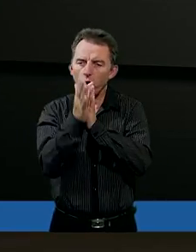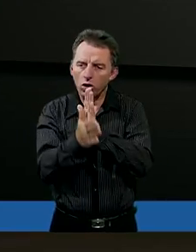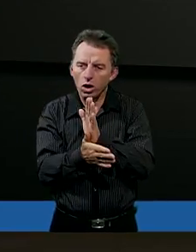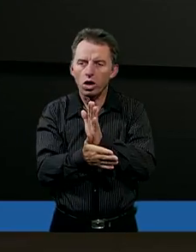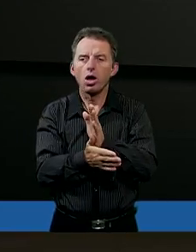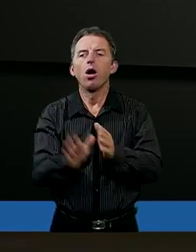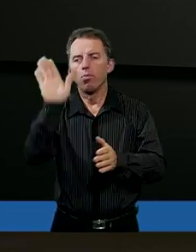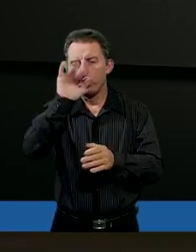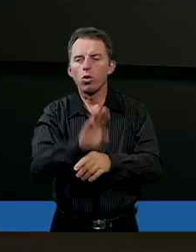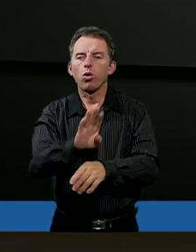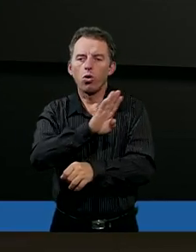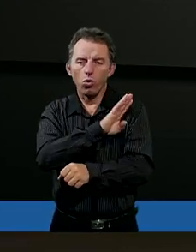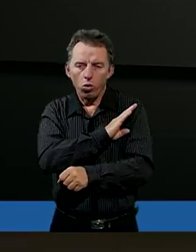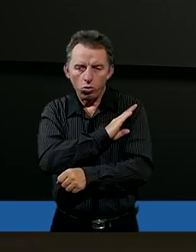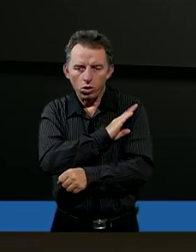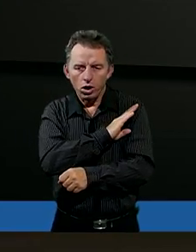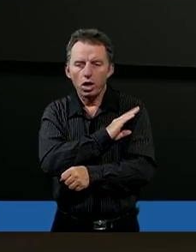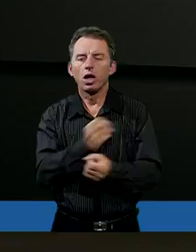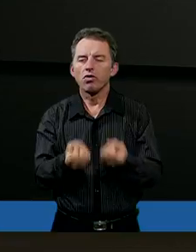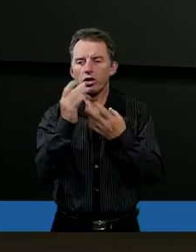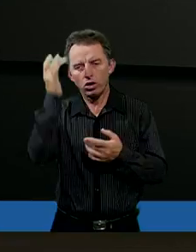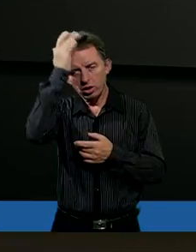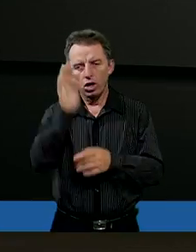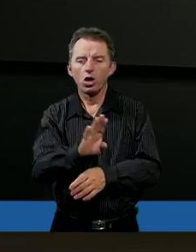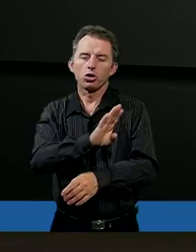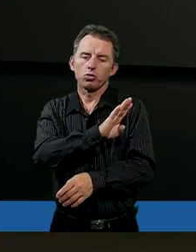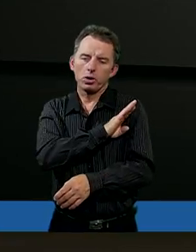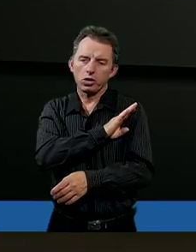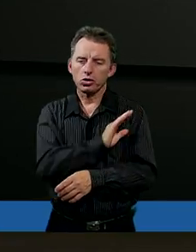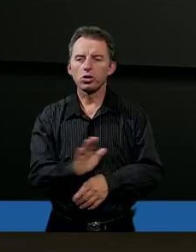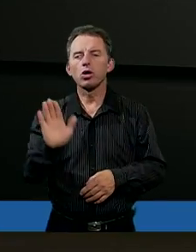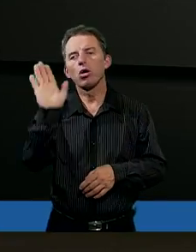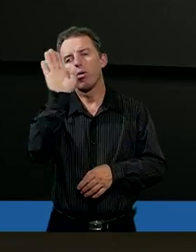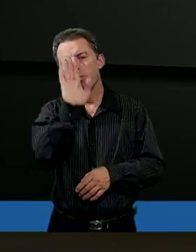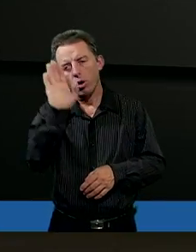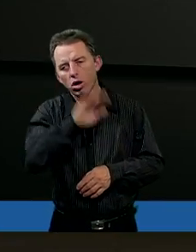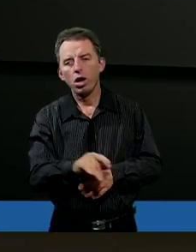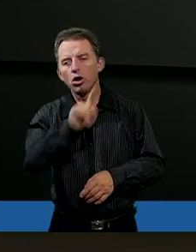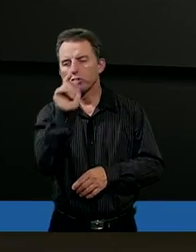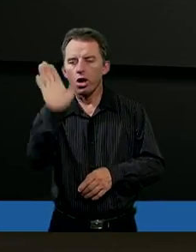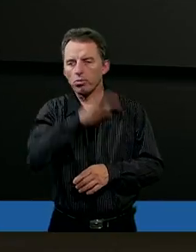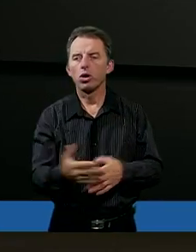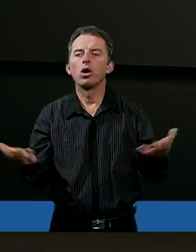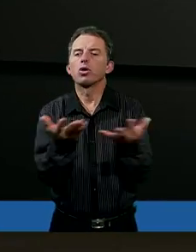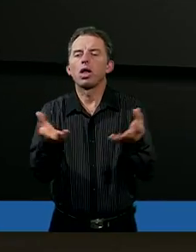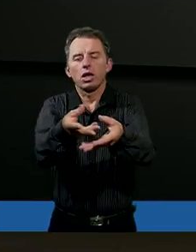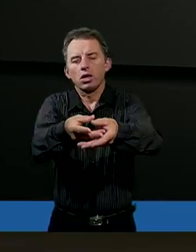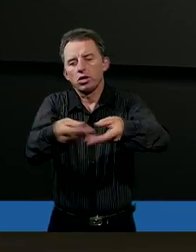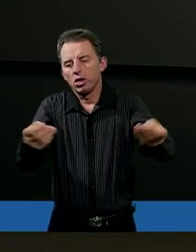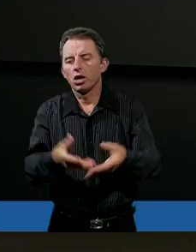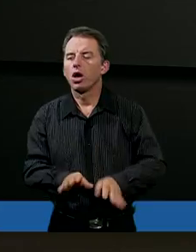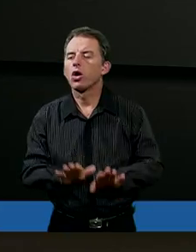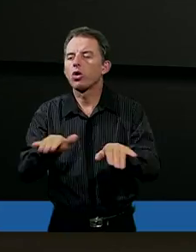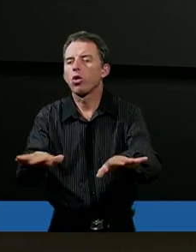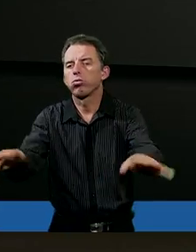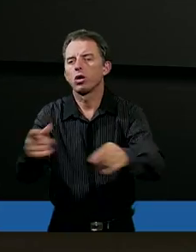że Bóg umarł, tworząc tak zwaną teologię śmierci Boga. Że Bóg gdzieś zniknął, rozpłynął